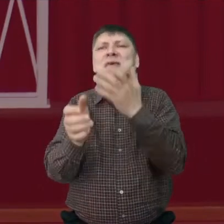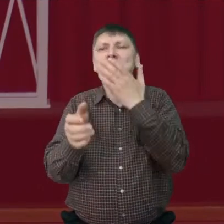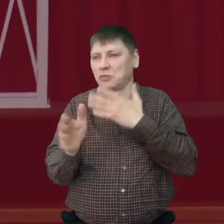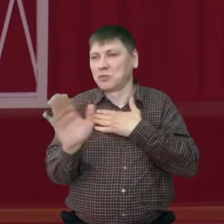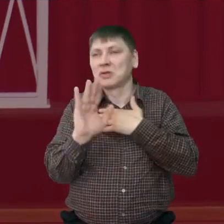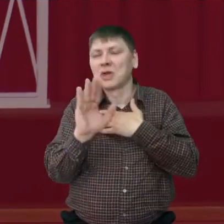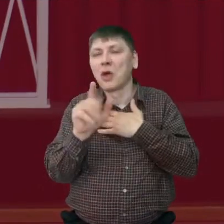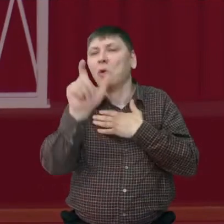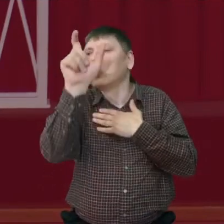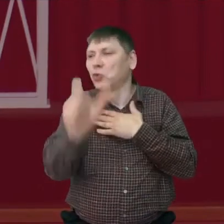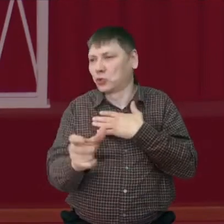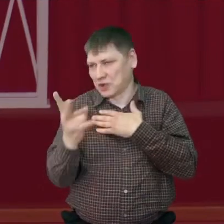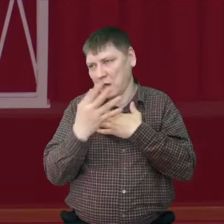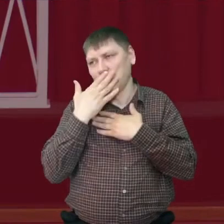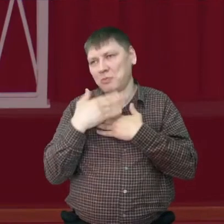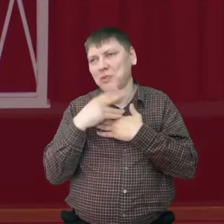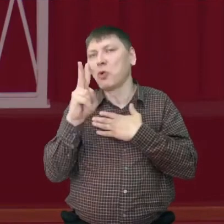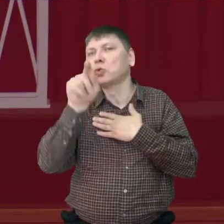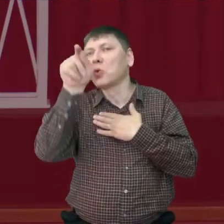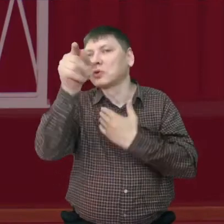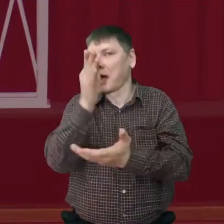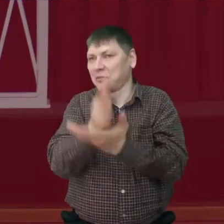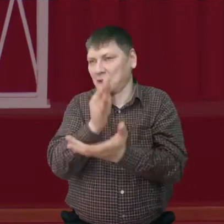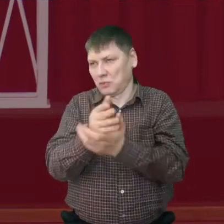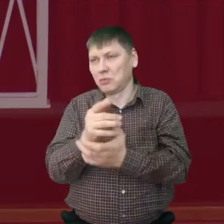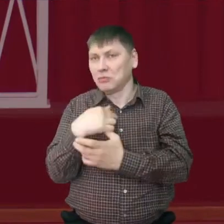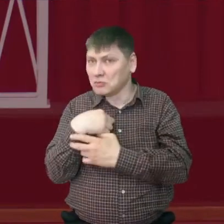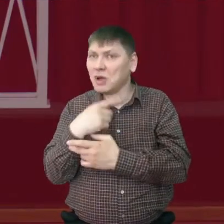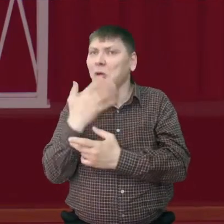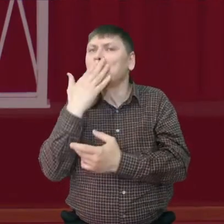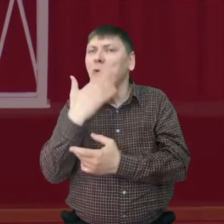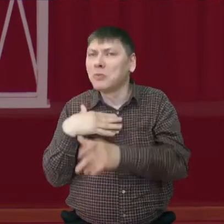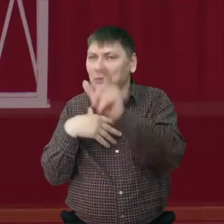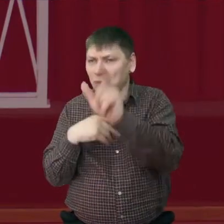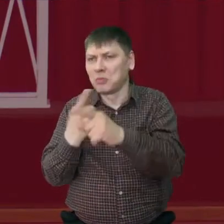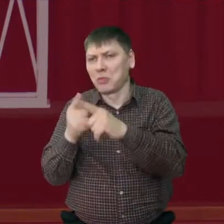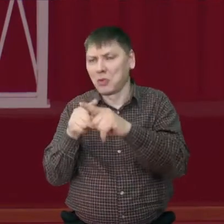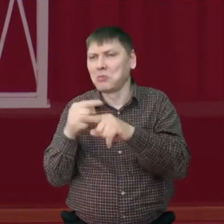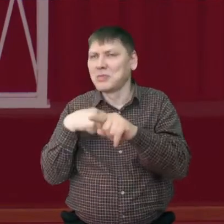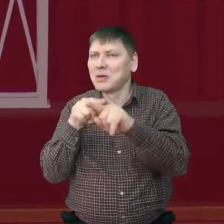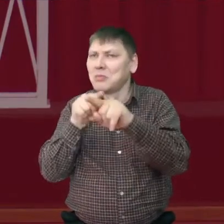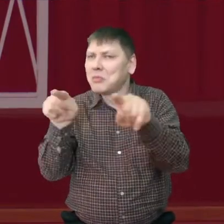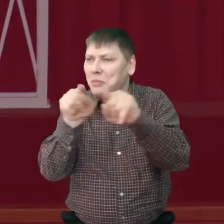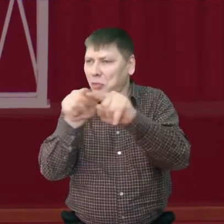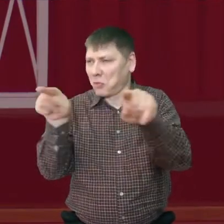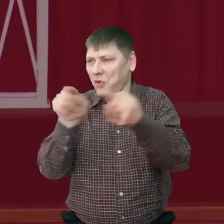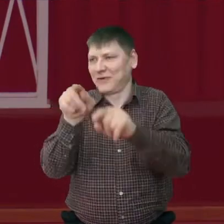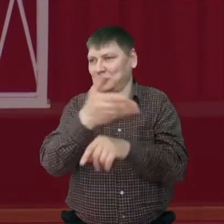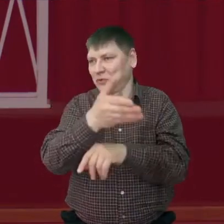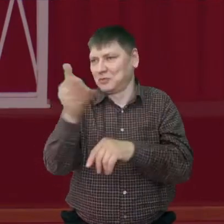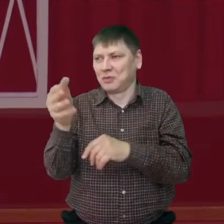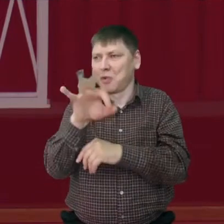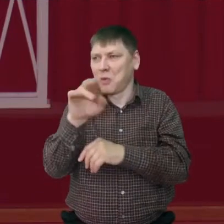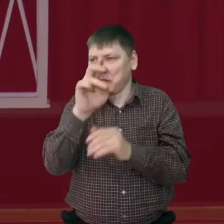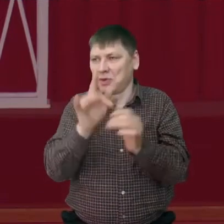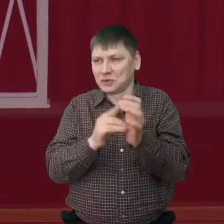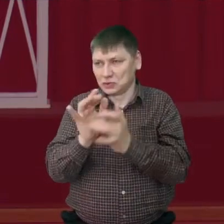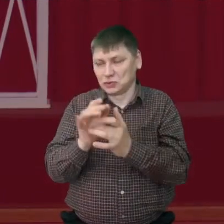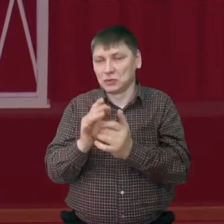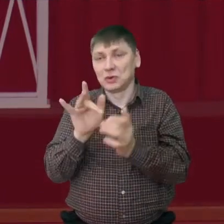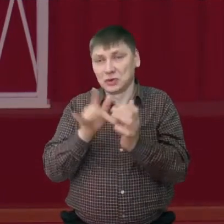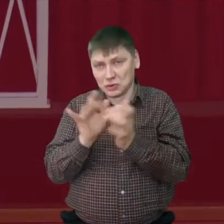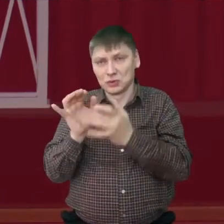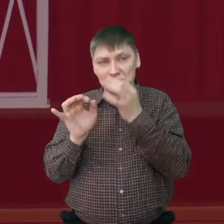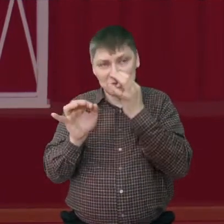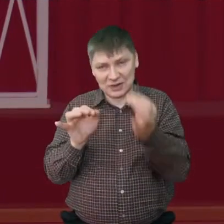людей, которые там живут, что побуждает нас проповедовать и евангелизировать. Можем вспомнить великое поручение Иисуса Христа, Евангелие от